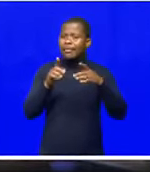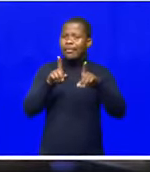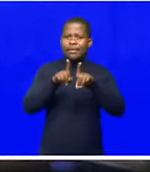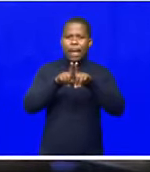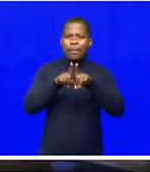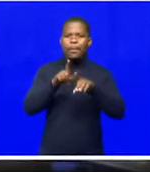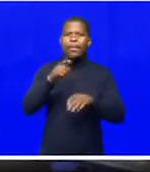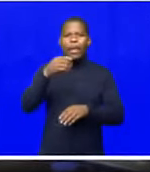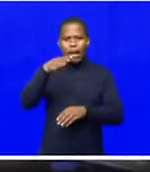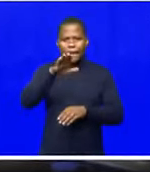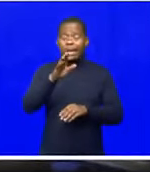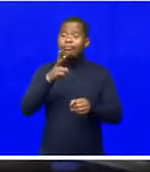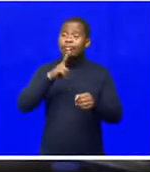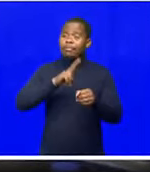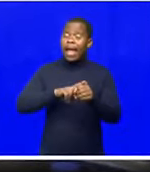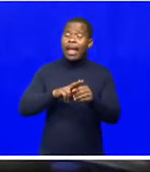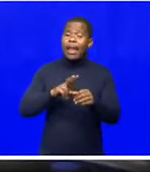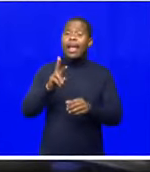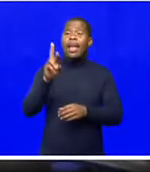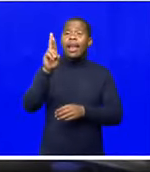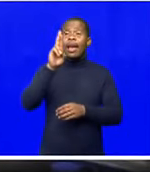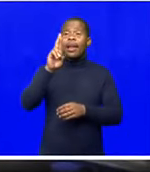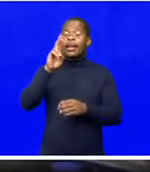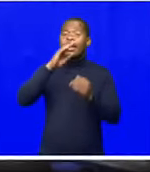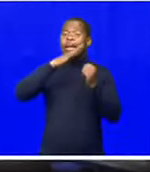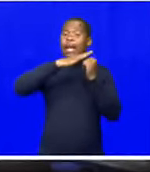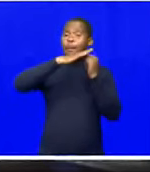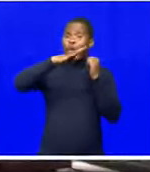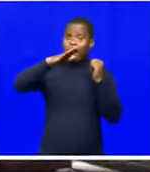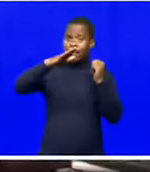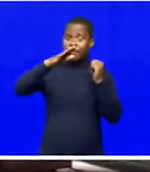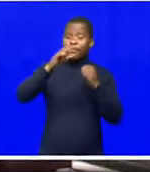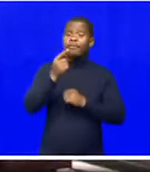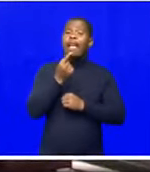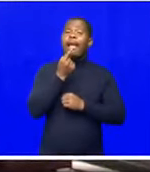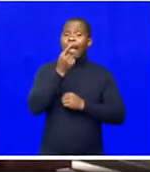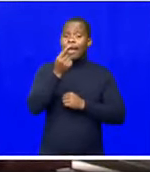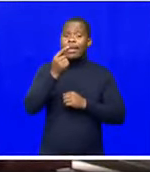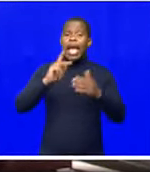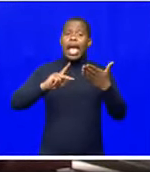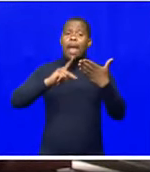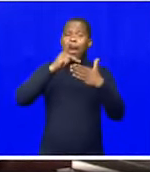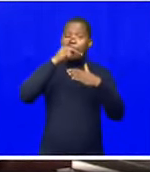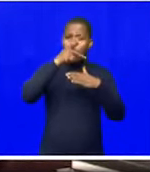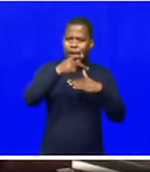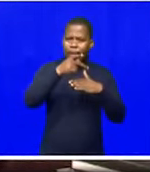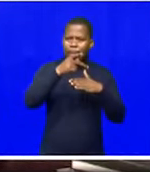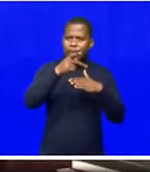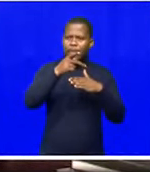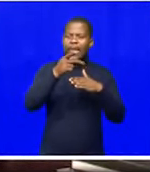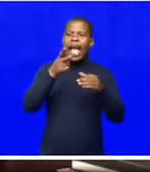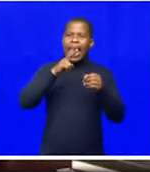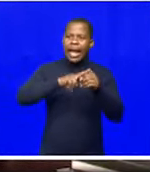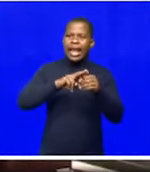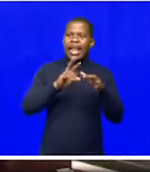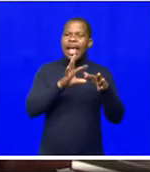ke nathi sisifunza sitatibheka tinhlelo ukuthi bakanetha